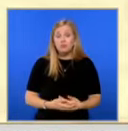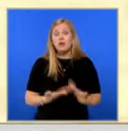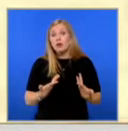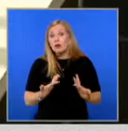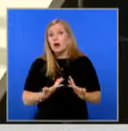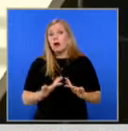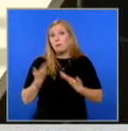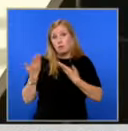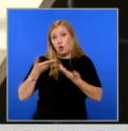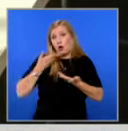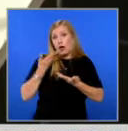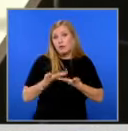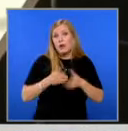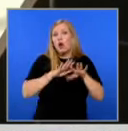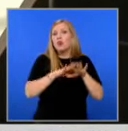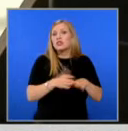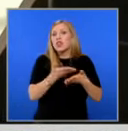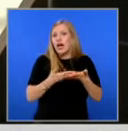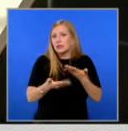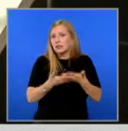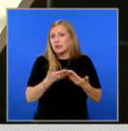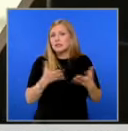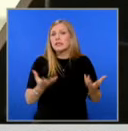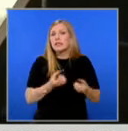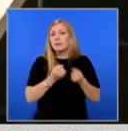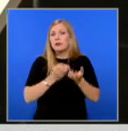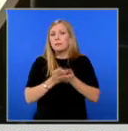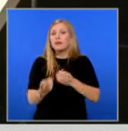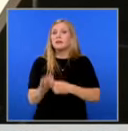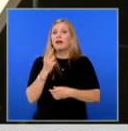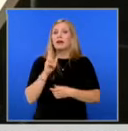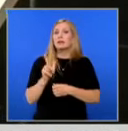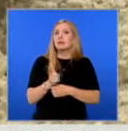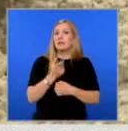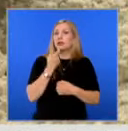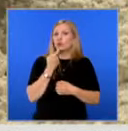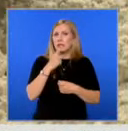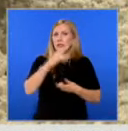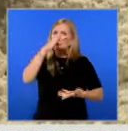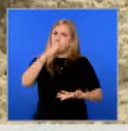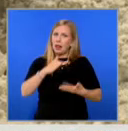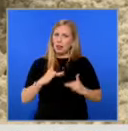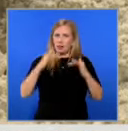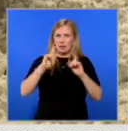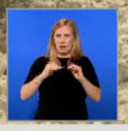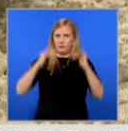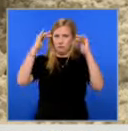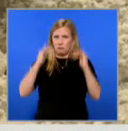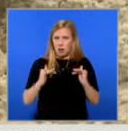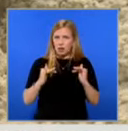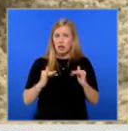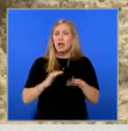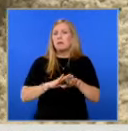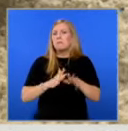останките са намерени на платото наска в перу през 2017 малки са на ръст и имат тебеширен цвят